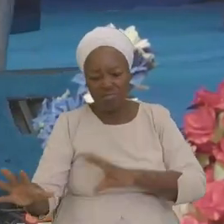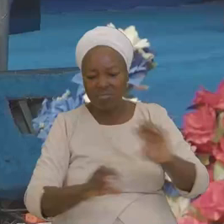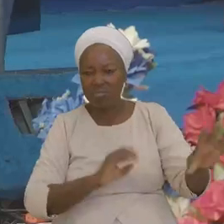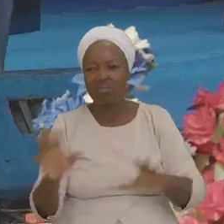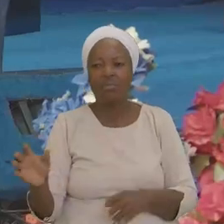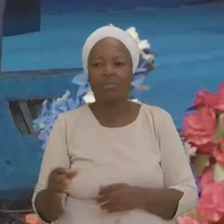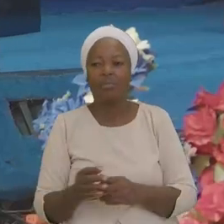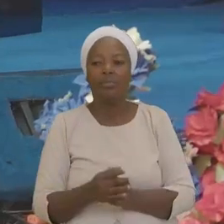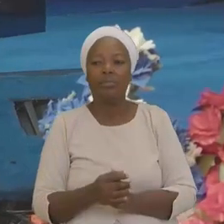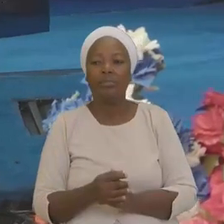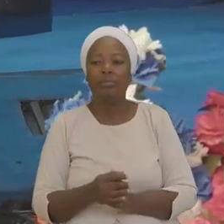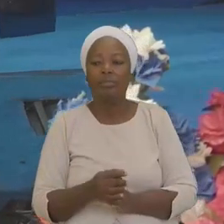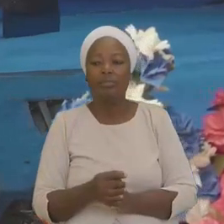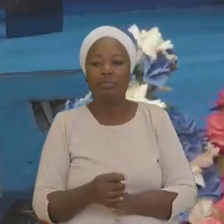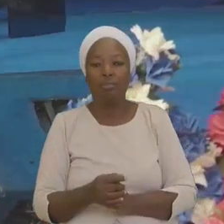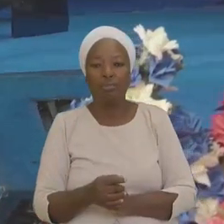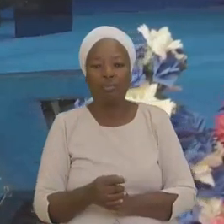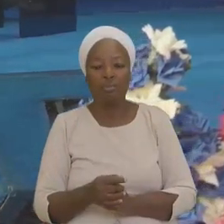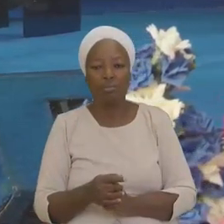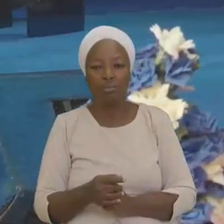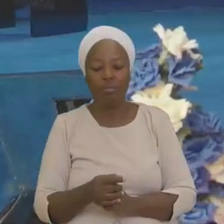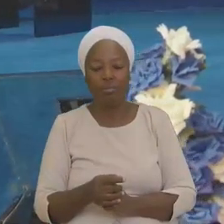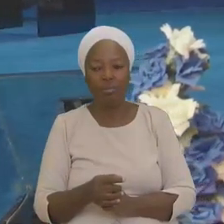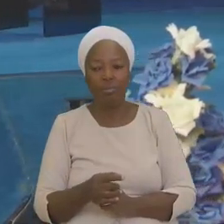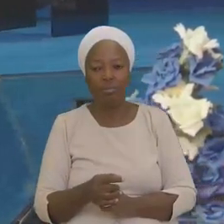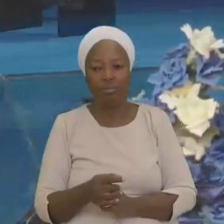l'autre. Tout sera détruit et dispersé.